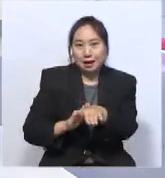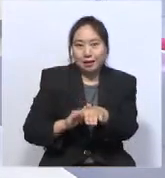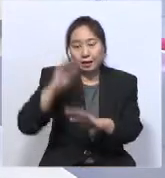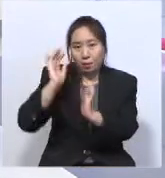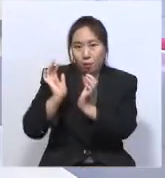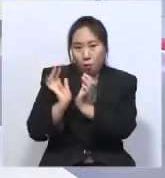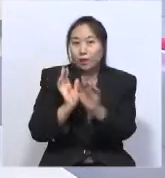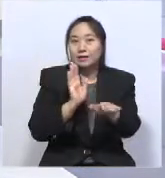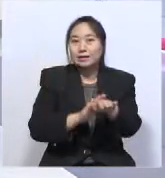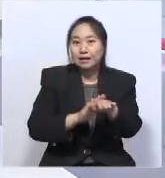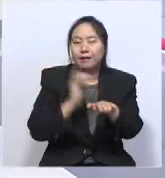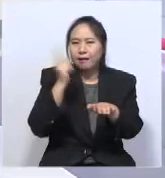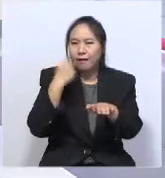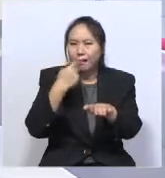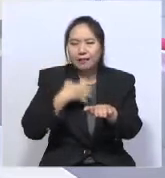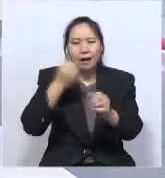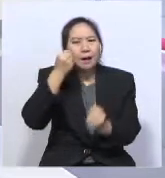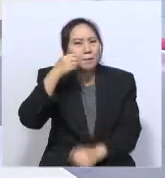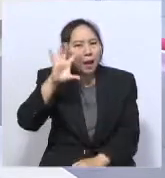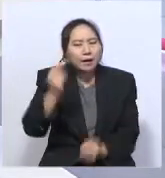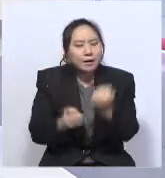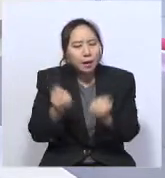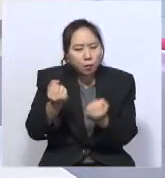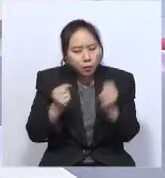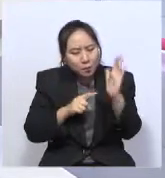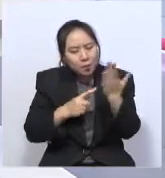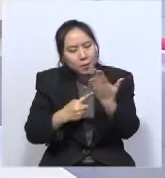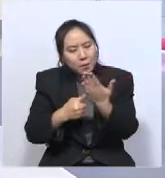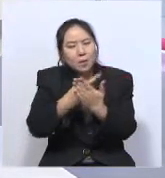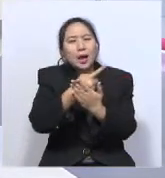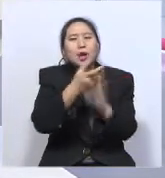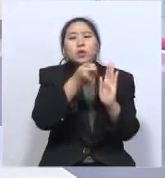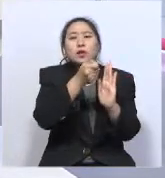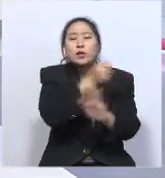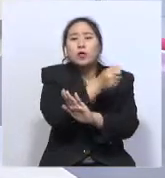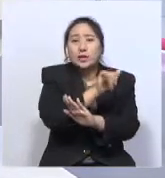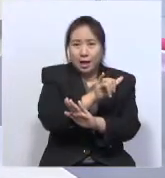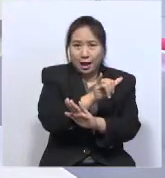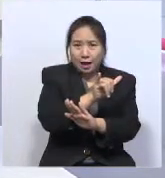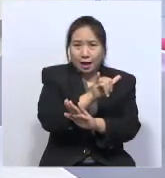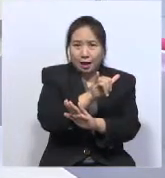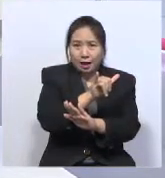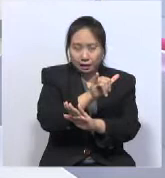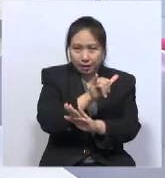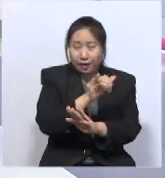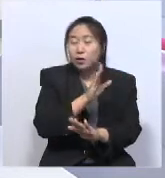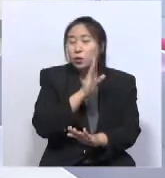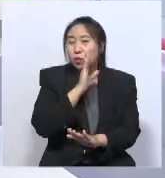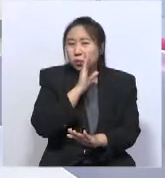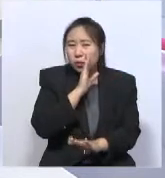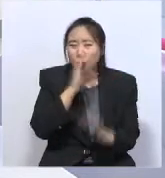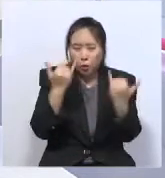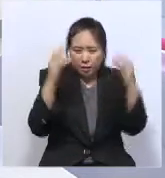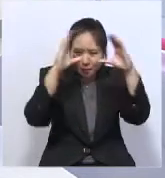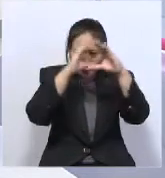ากตำรวจทางหลวงนะครับสำหรับผู้ที่จะต้องขับรถผ่านจังหวัดพระนครศรีอยุธยานะครับถ้าเป็นไปได้ ทำไมคะ ถ้าเป็นไปได้นะครับ